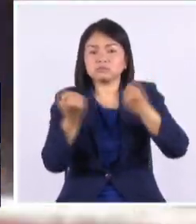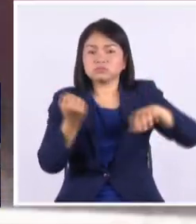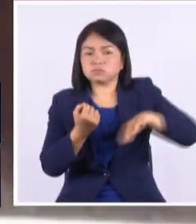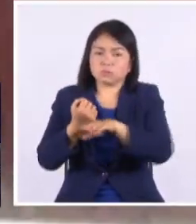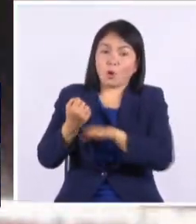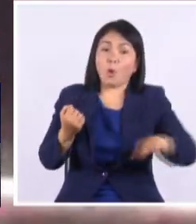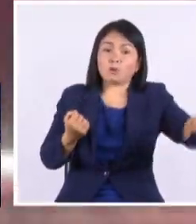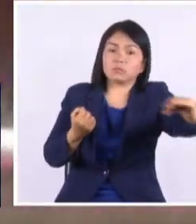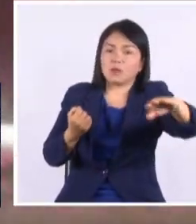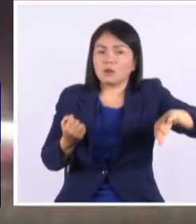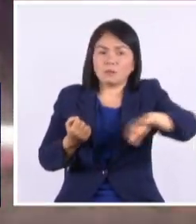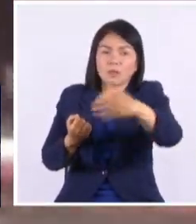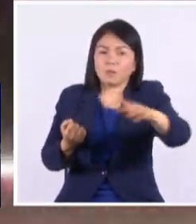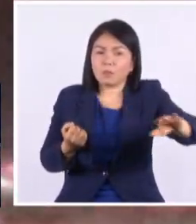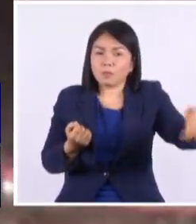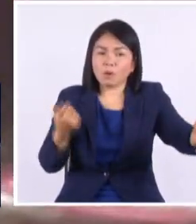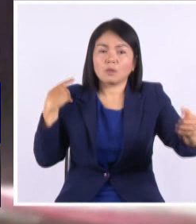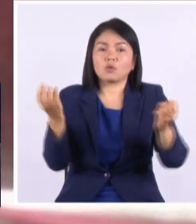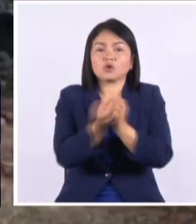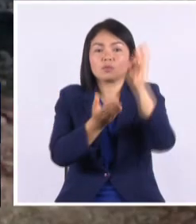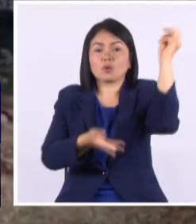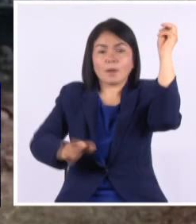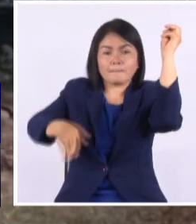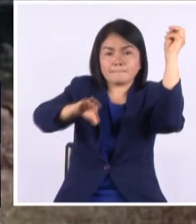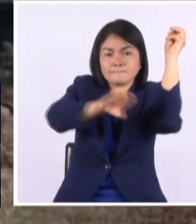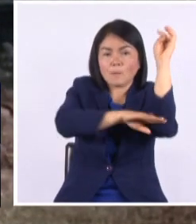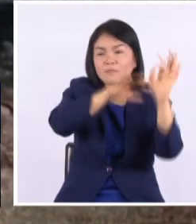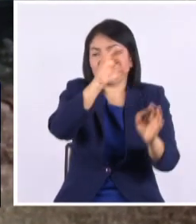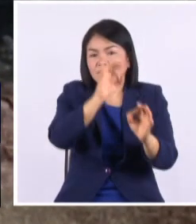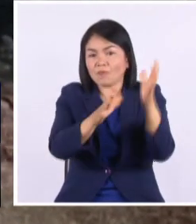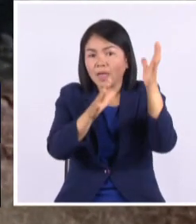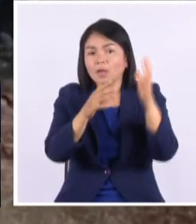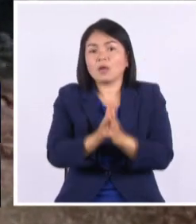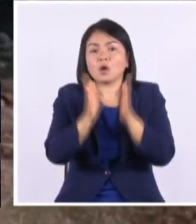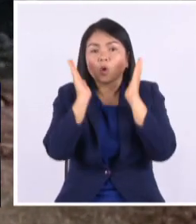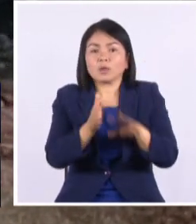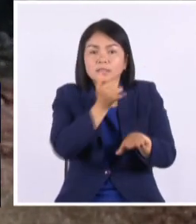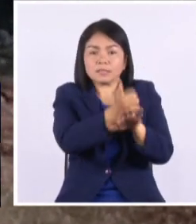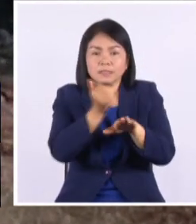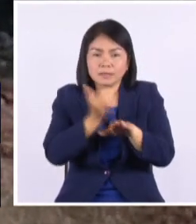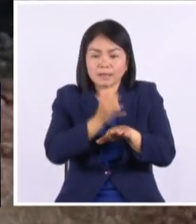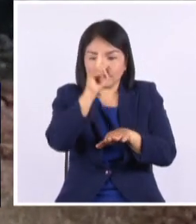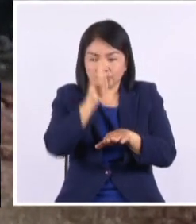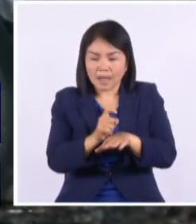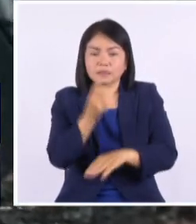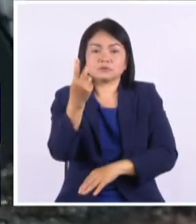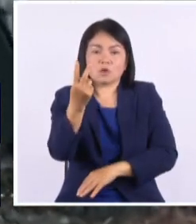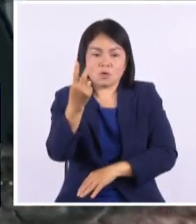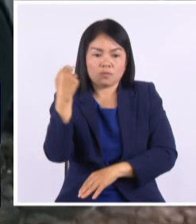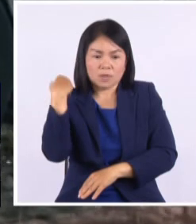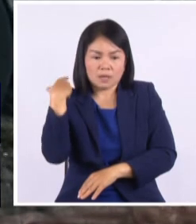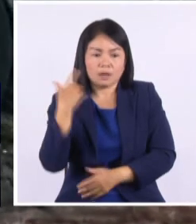ทางโค้งทำให้รถตกถนนพุ่งชนต้นไม้เกิดไฟลุกท่วมนะครับทำให้ผู้โดยสารนั้นเสียชีวิตทันที 2ราย